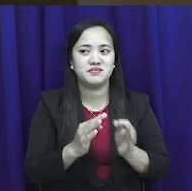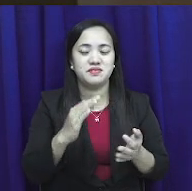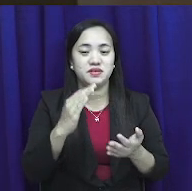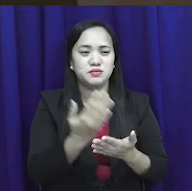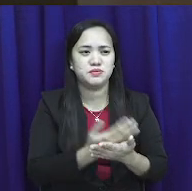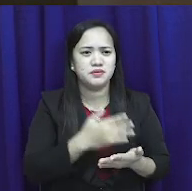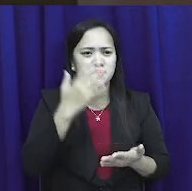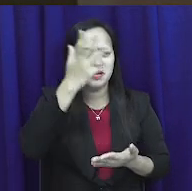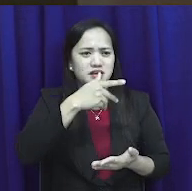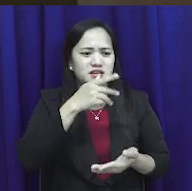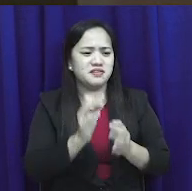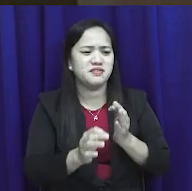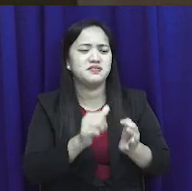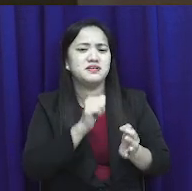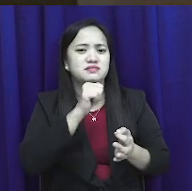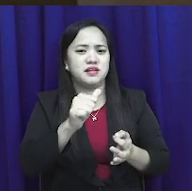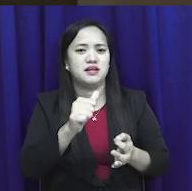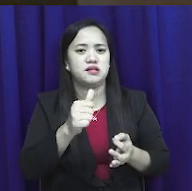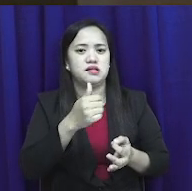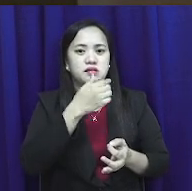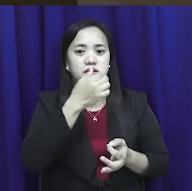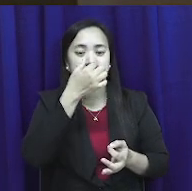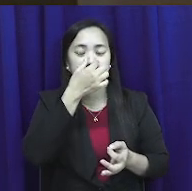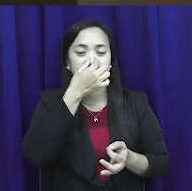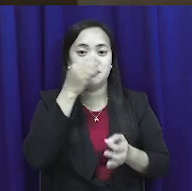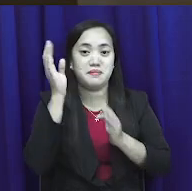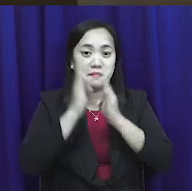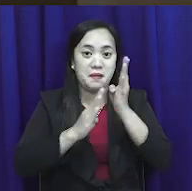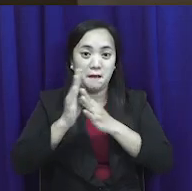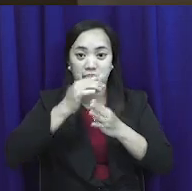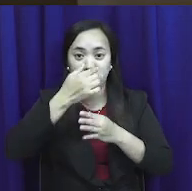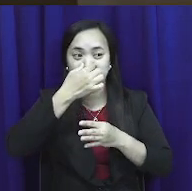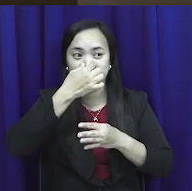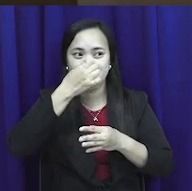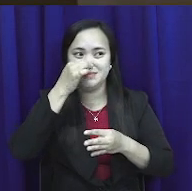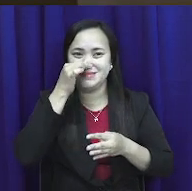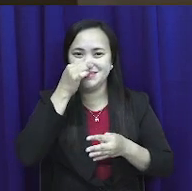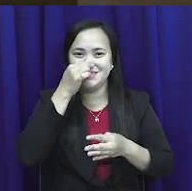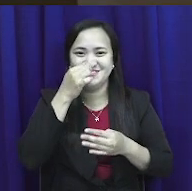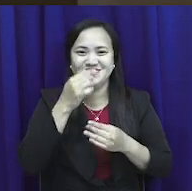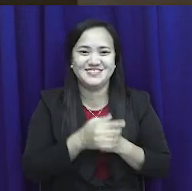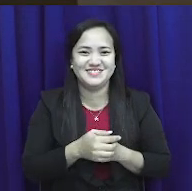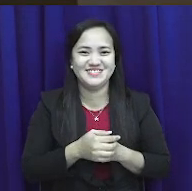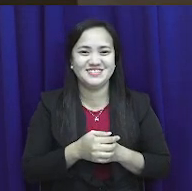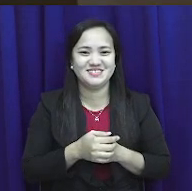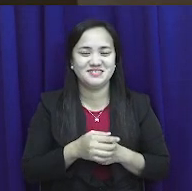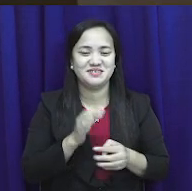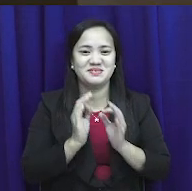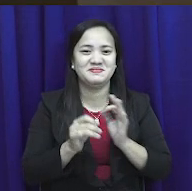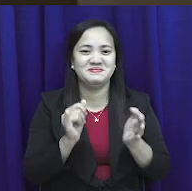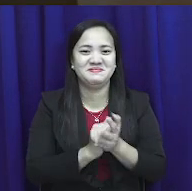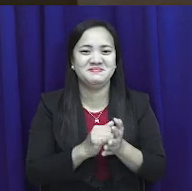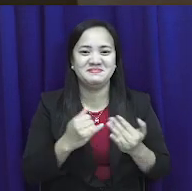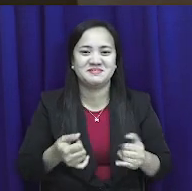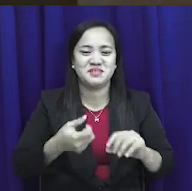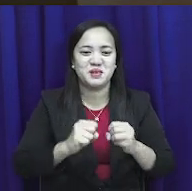mukha Paano kapag tumabingi yung ilong wala na ah mababaw mababaw yung kaligayahan na yan pero Maam